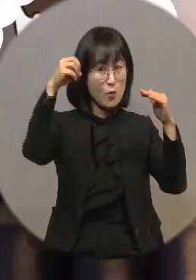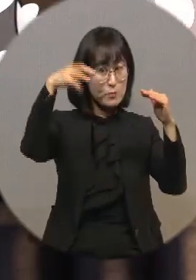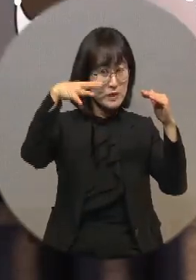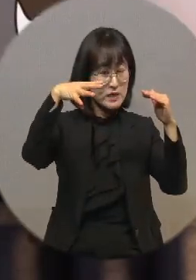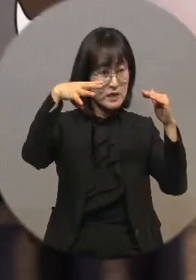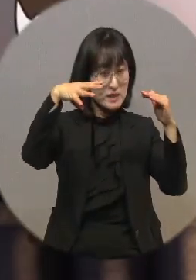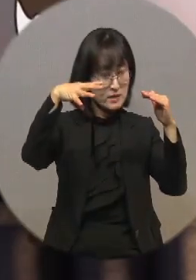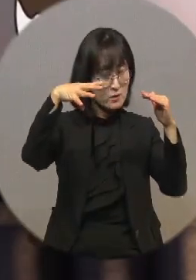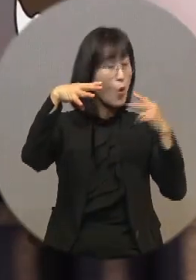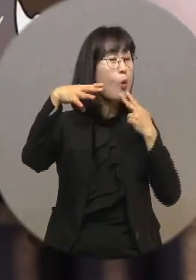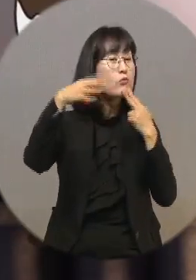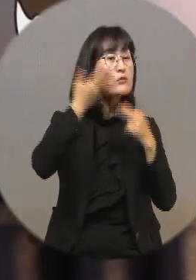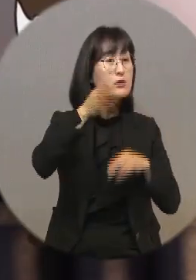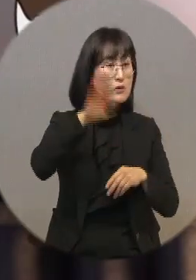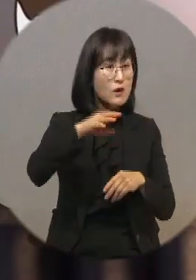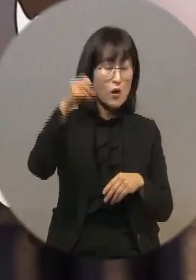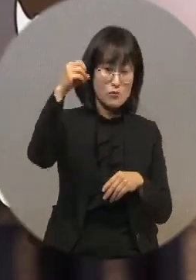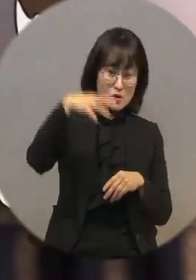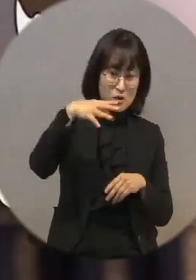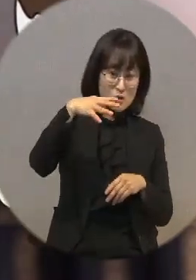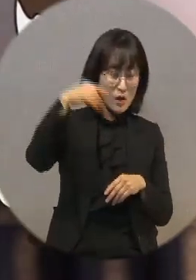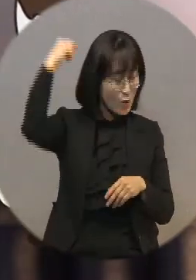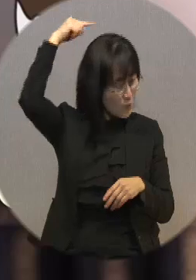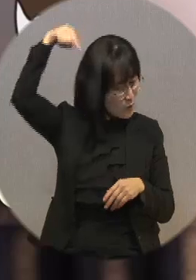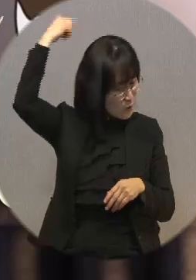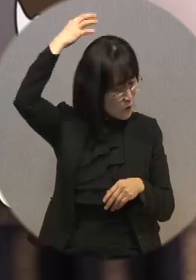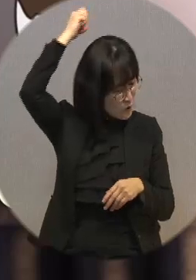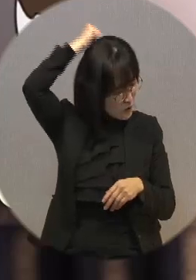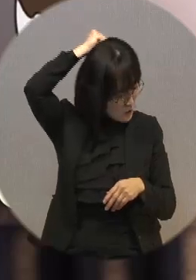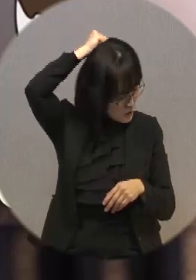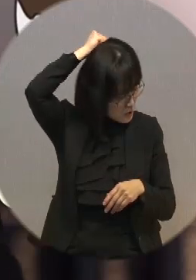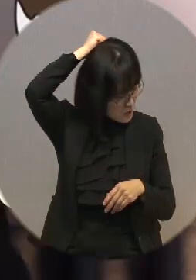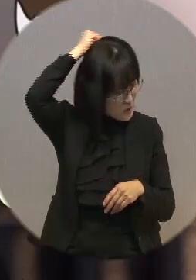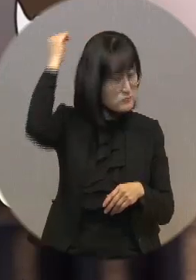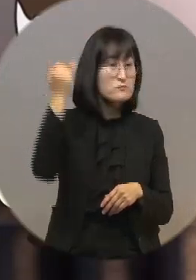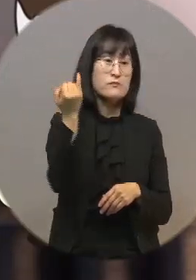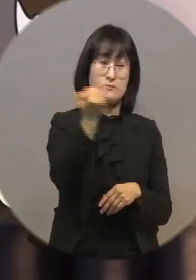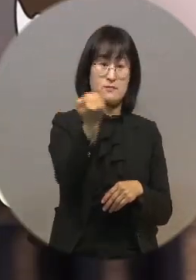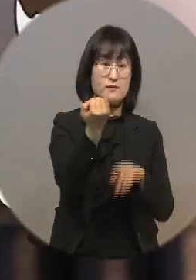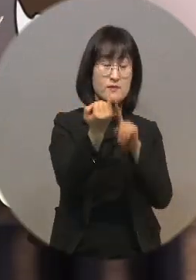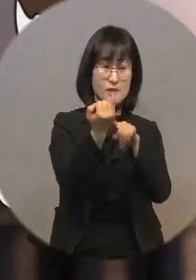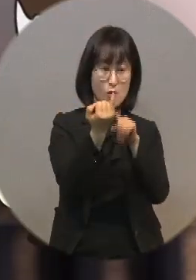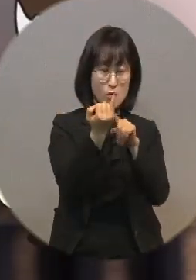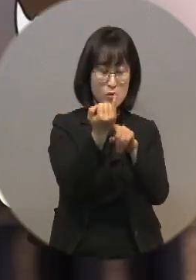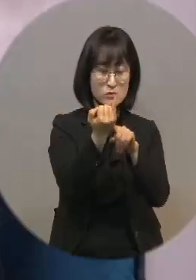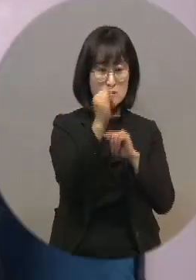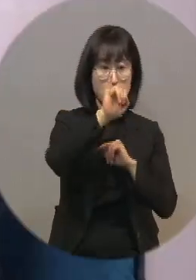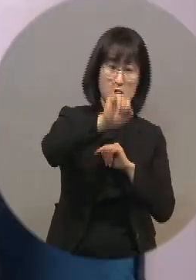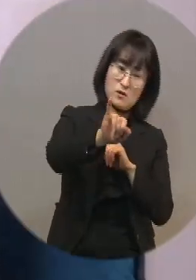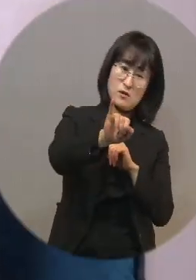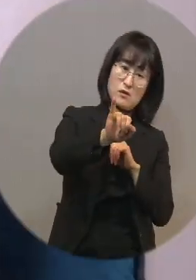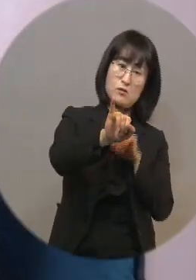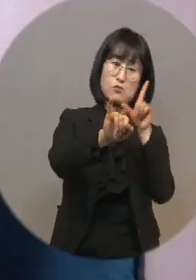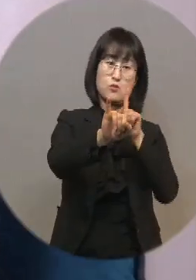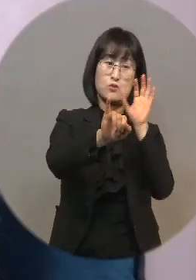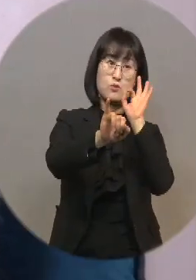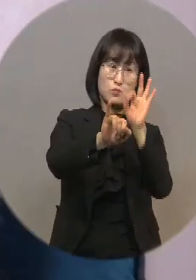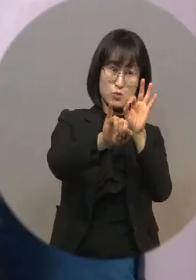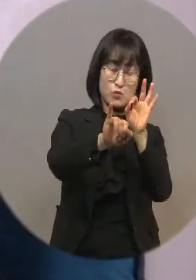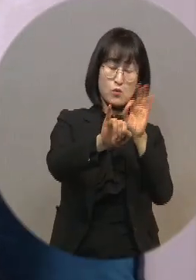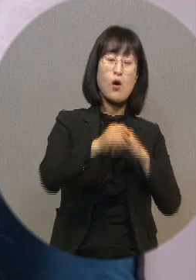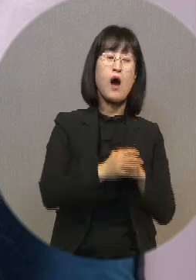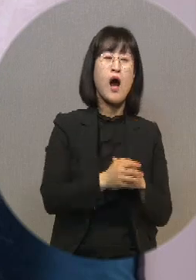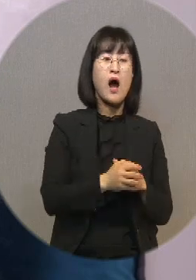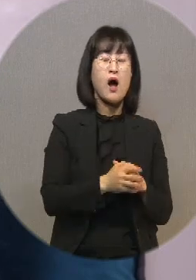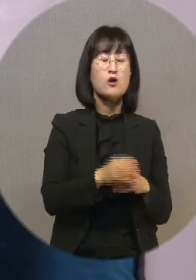있고 똥머리를 한 여자가 예, 딱 이게 뒤돌아 서 있는데 제가 그때 꿈속에서 제가 아내라고 생각하는 그런